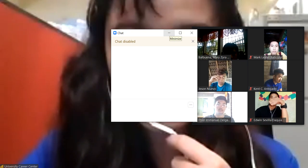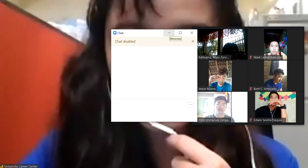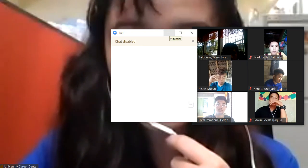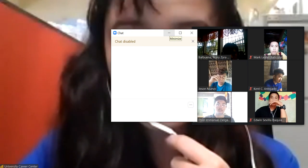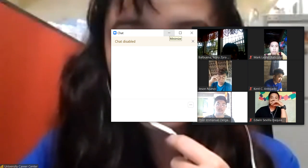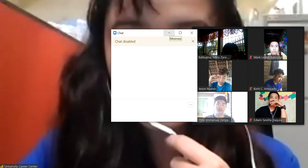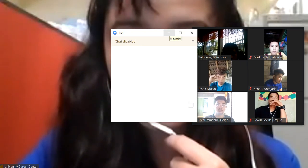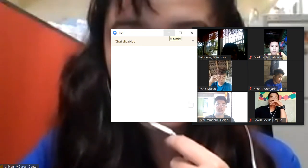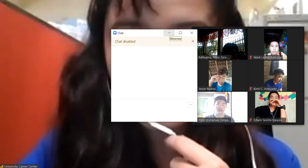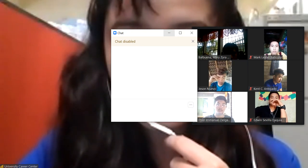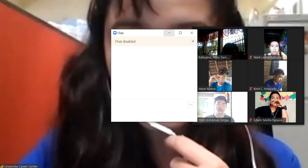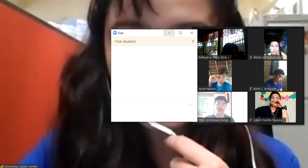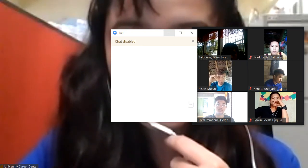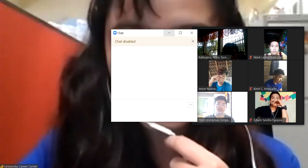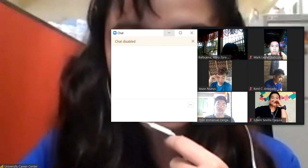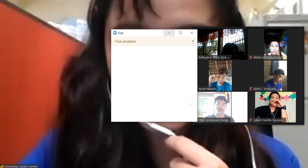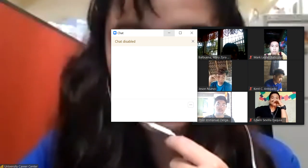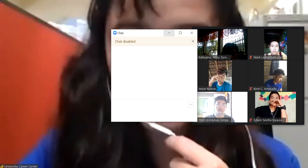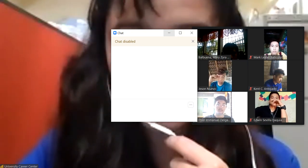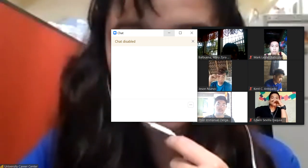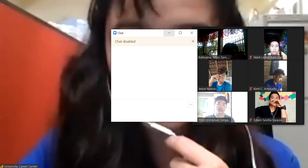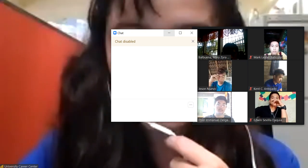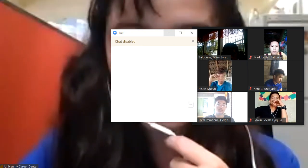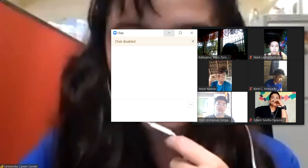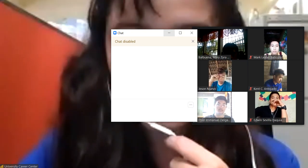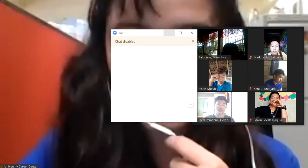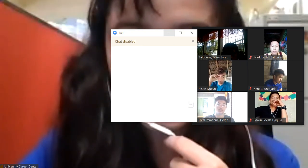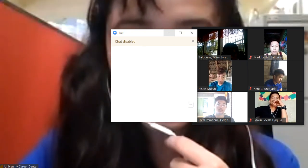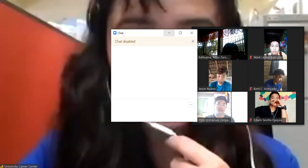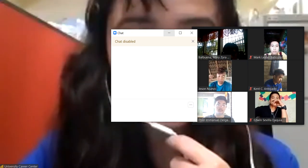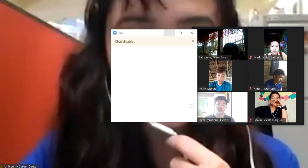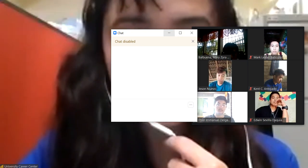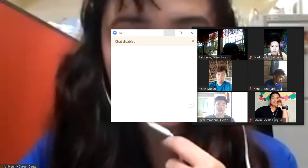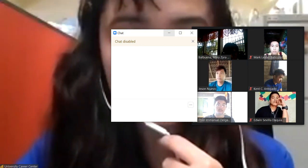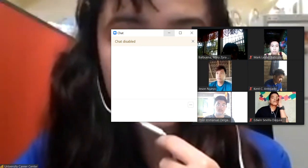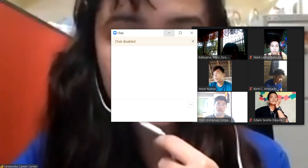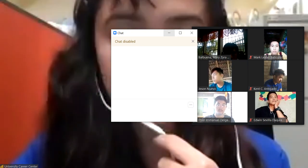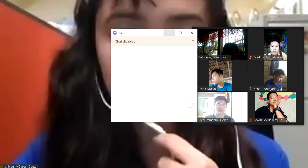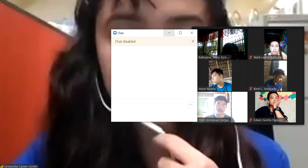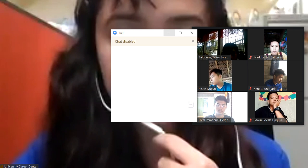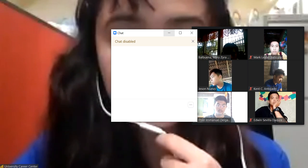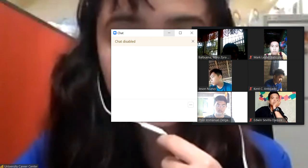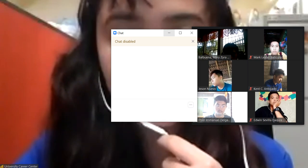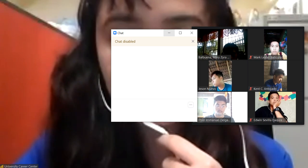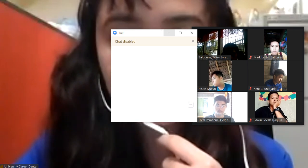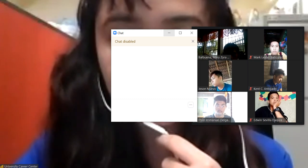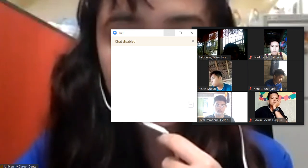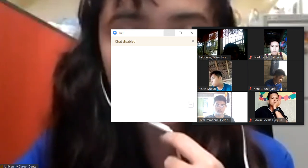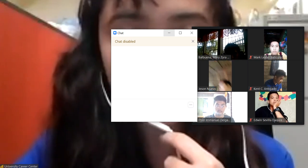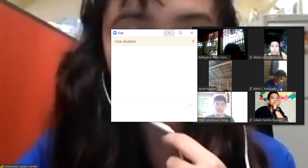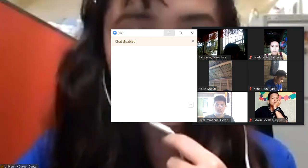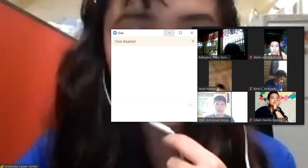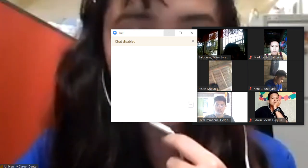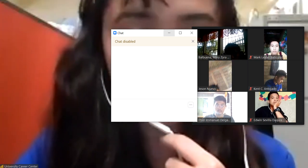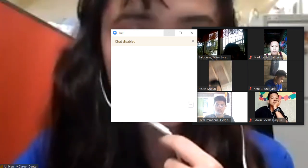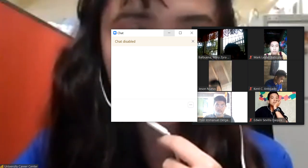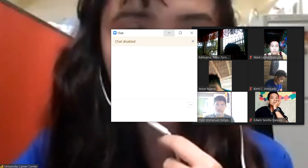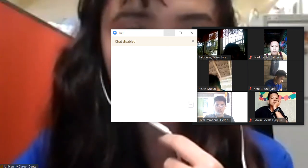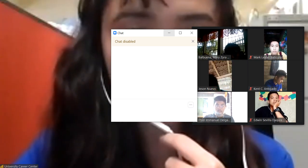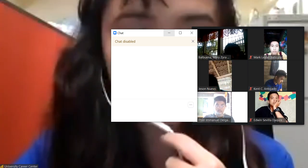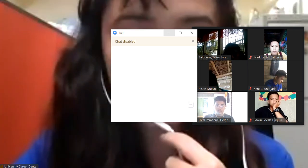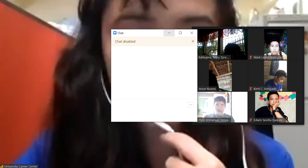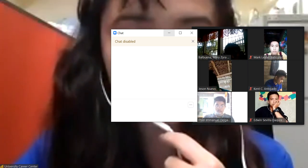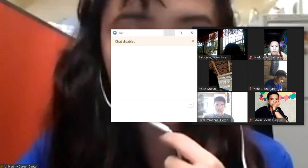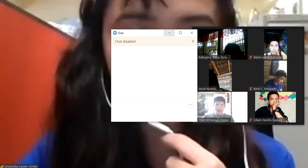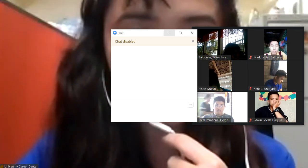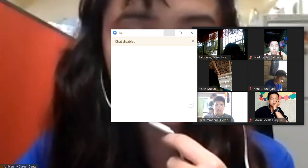ko i-acknowledge inyuhang or i-appeal ang inyuhang attendance unless mo chat mo sa moang CTU Peso nga